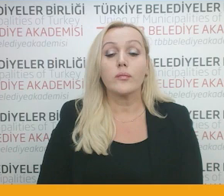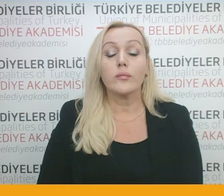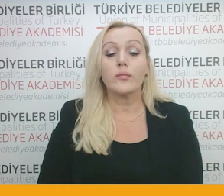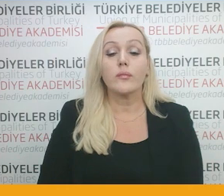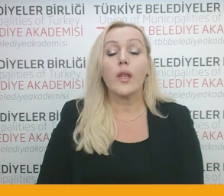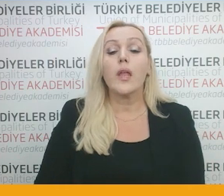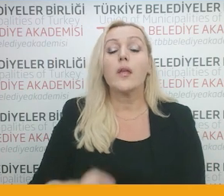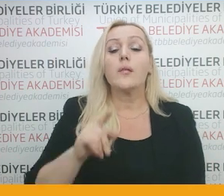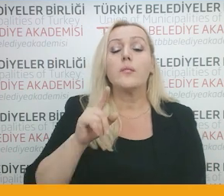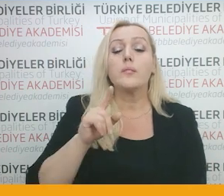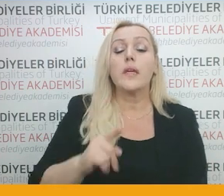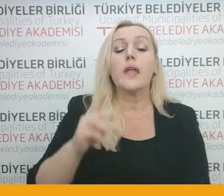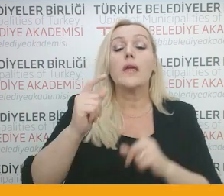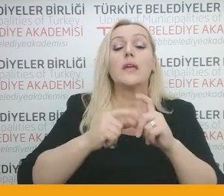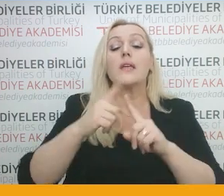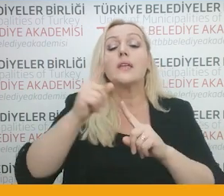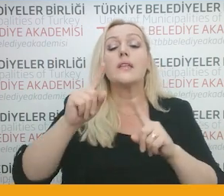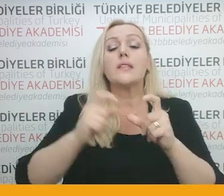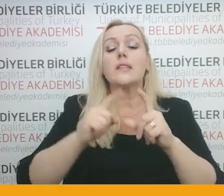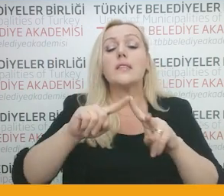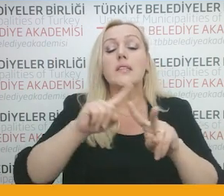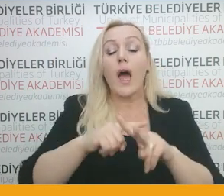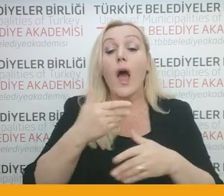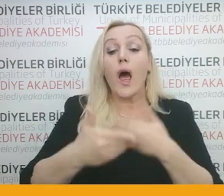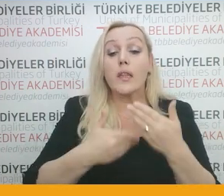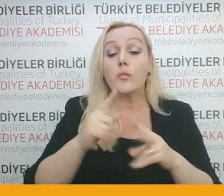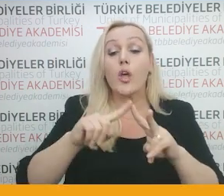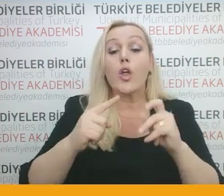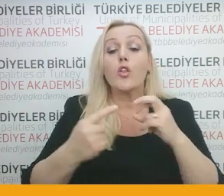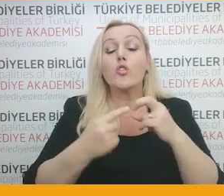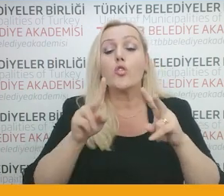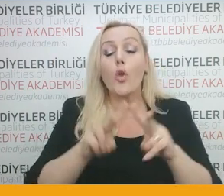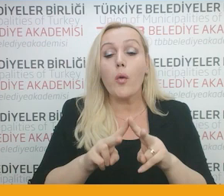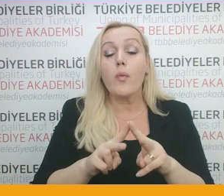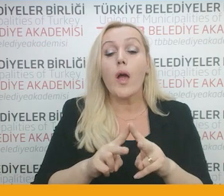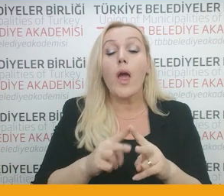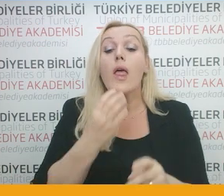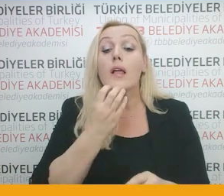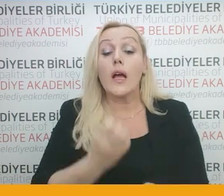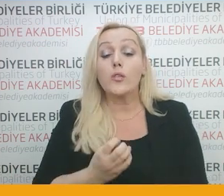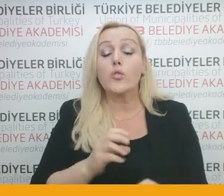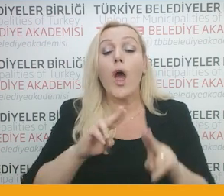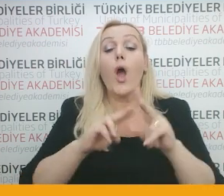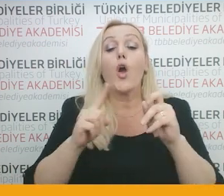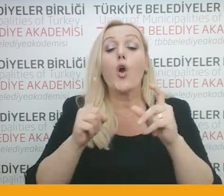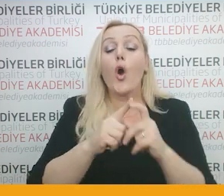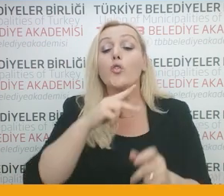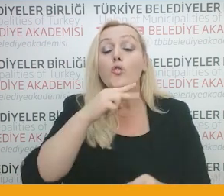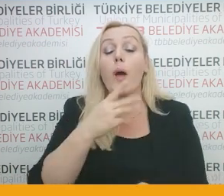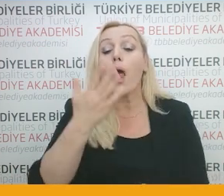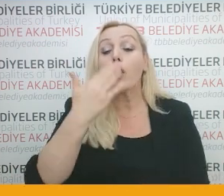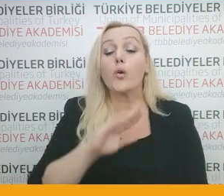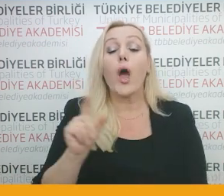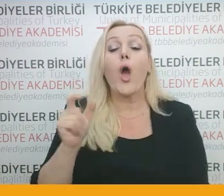Bir istisnadan bahsetmiştik daha önce. Norm kadrosunda kodlanmamışsa eğer ödenek tahsil edilmez. Ancak istisna özel